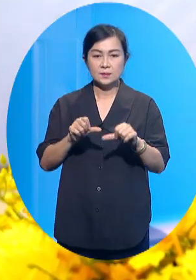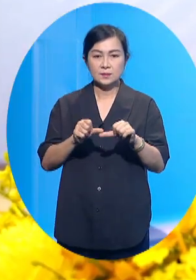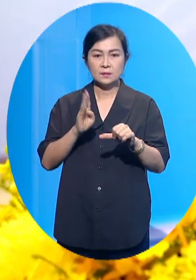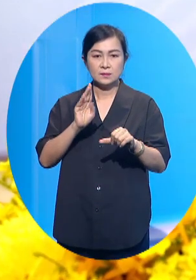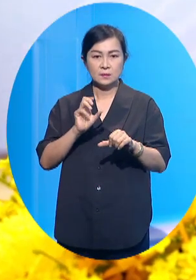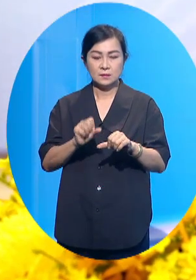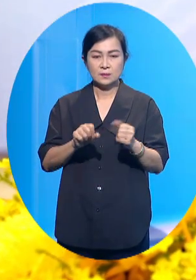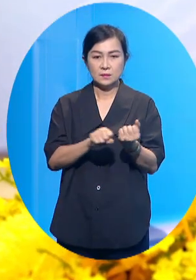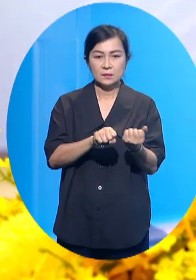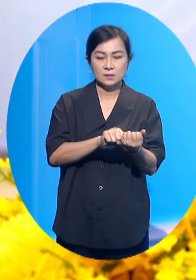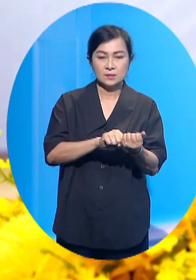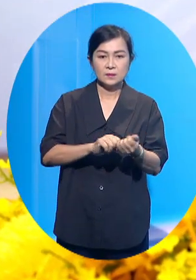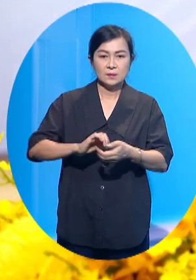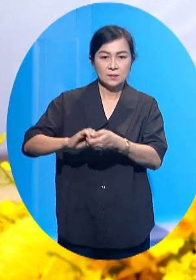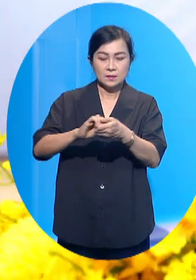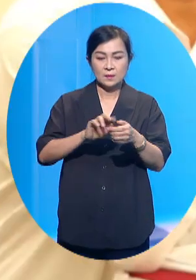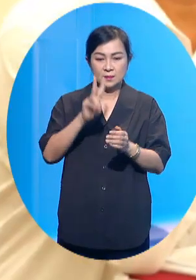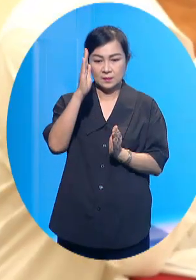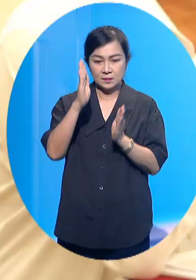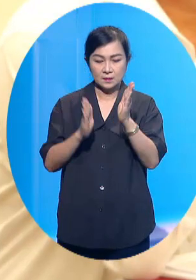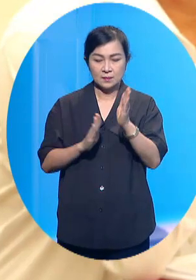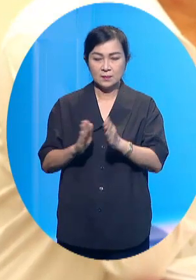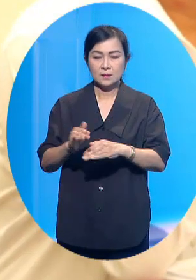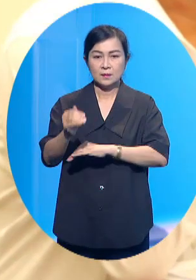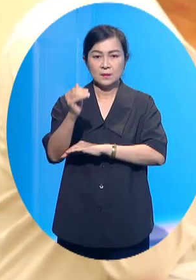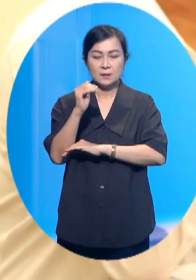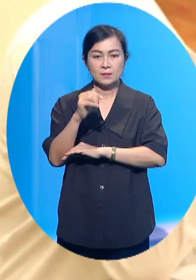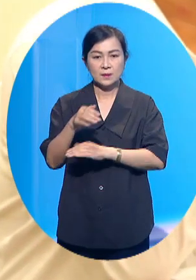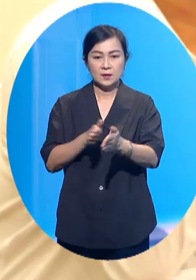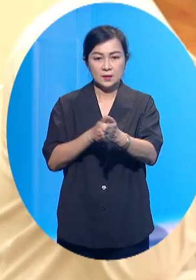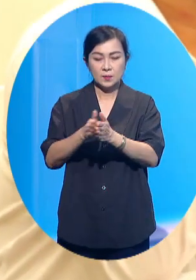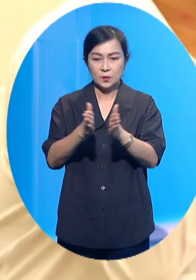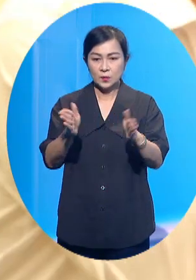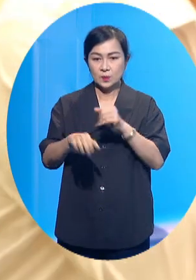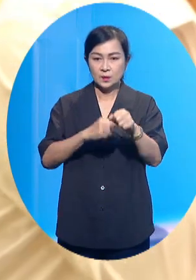Busan, góp phần thúc đẩy gắn kết hữu nghị giữa hai thành phố đã thiết lập và duy trì trong nhiều năm.